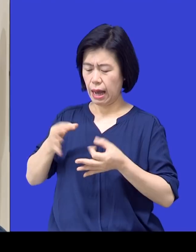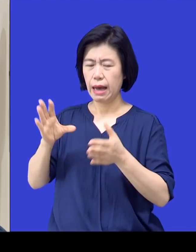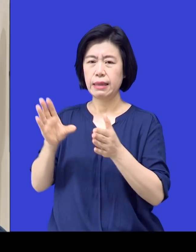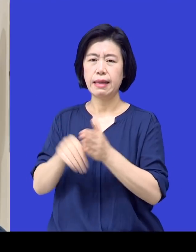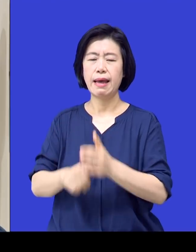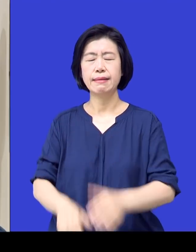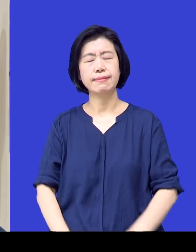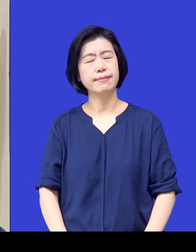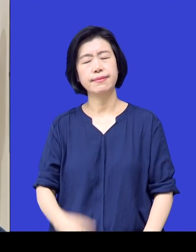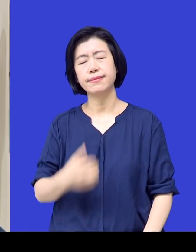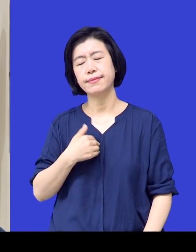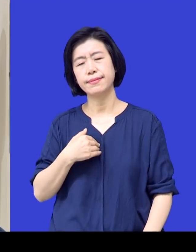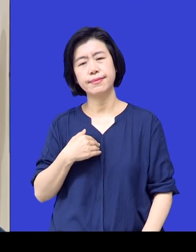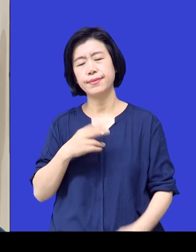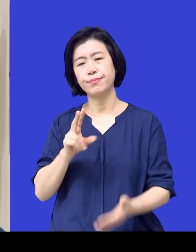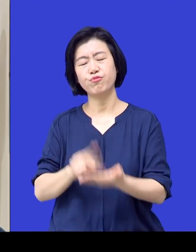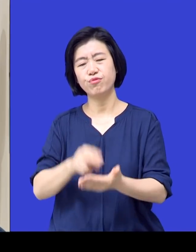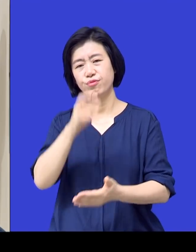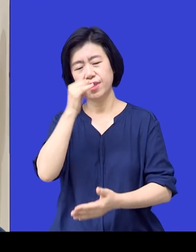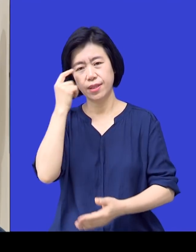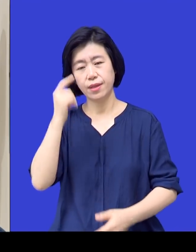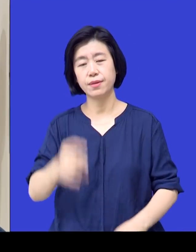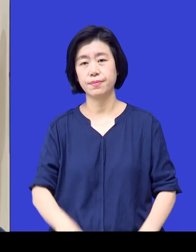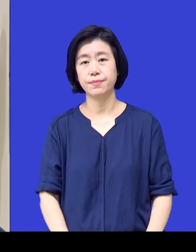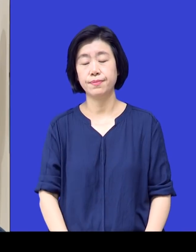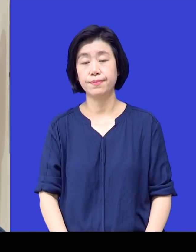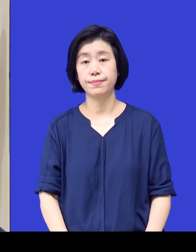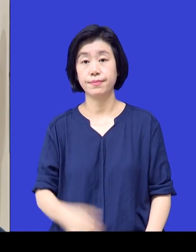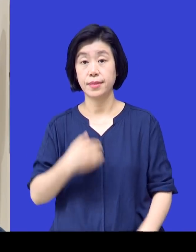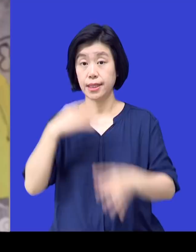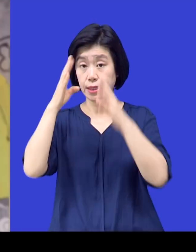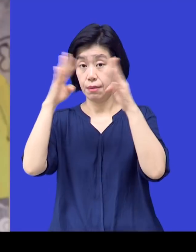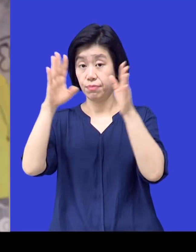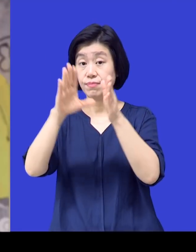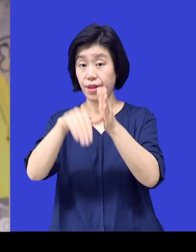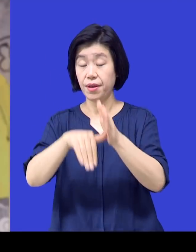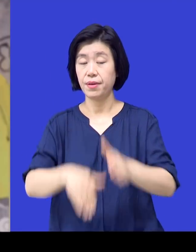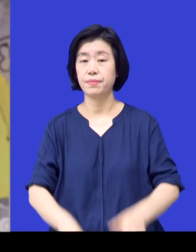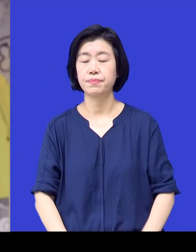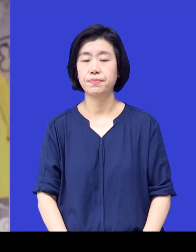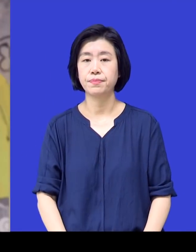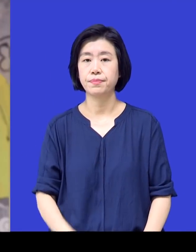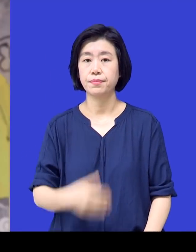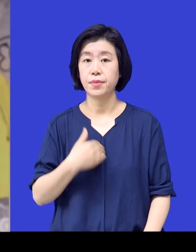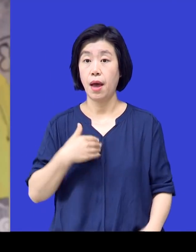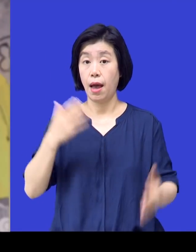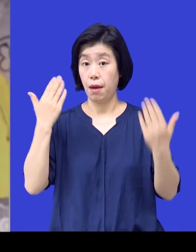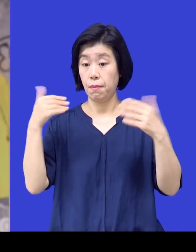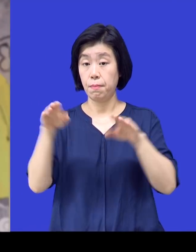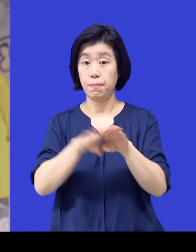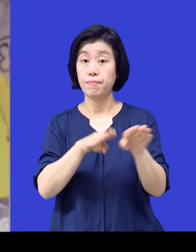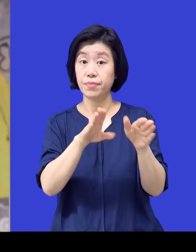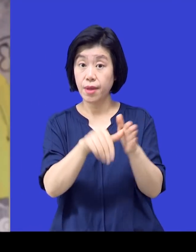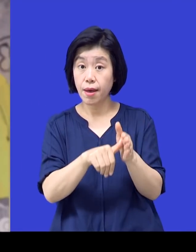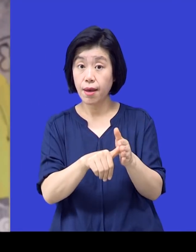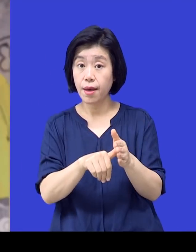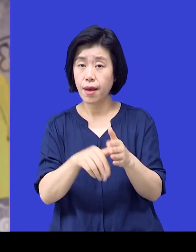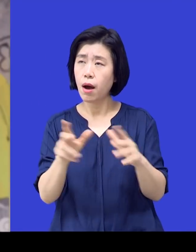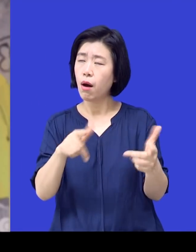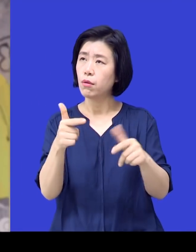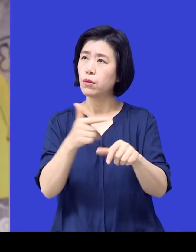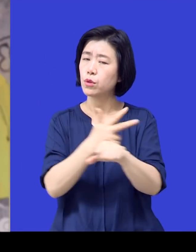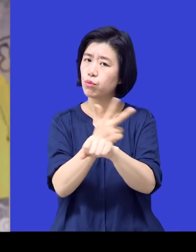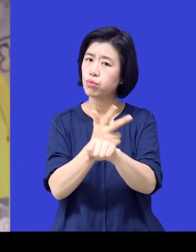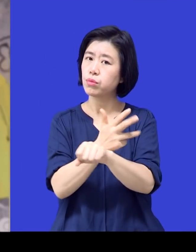때에 얼마나 제가 하나님과 씨름을 했냐면 방학이 되면 네. 진짜 하루에